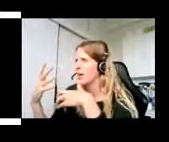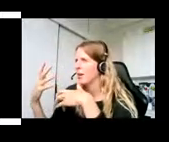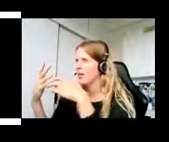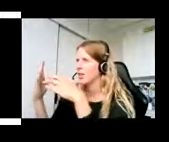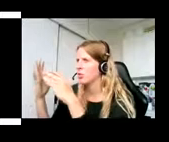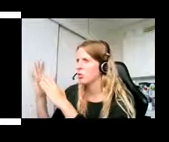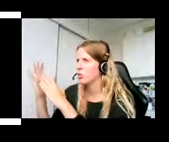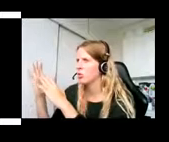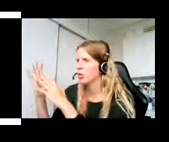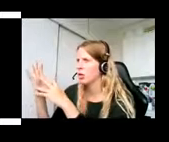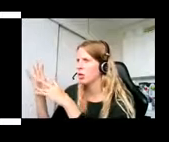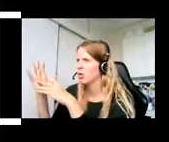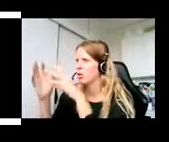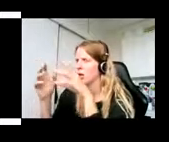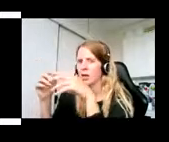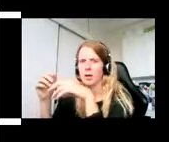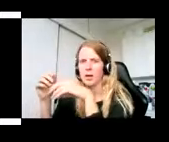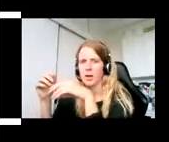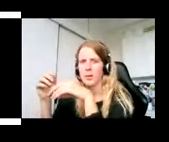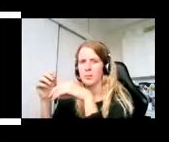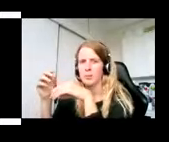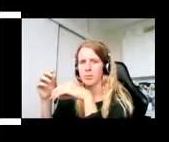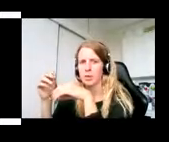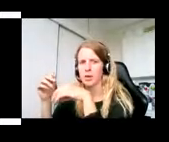bepaalde... Mensen gaan soms ook hun...